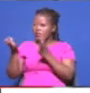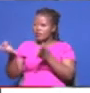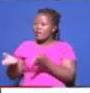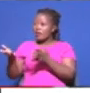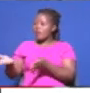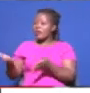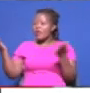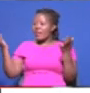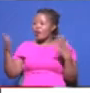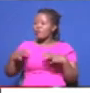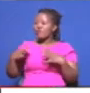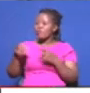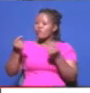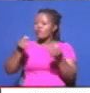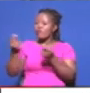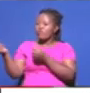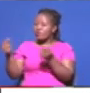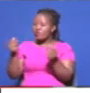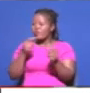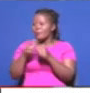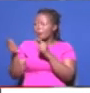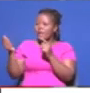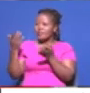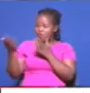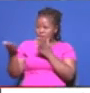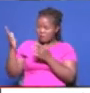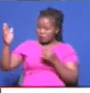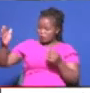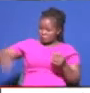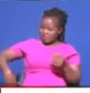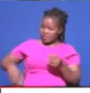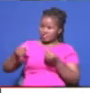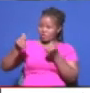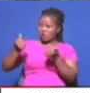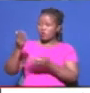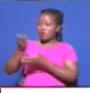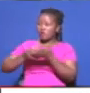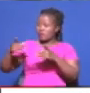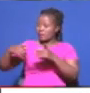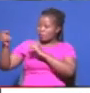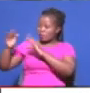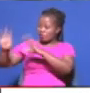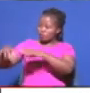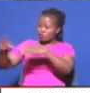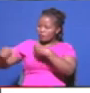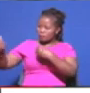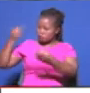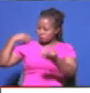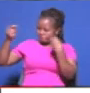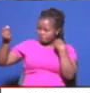watu. Watu wanaendelea kukuja, lakini kama watachelewa kidogo. Wengine wameenda kujuna chai, lakini wanakuja.